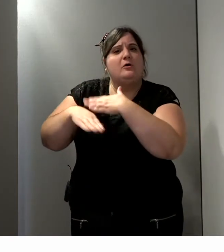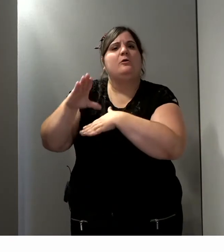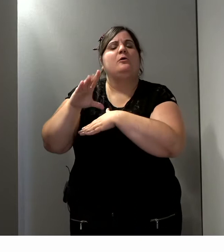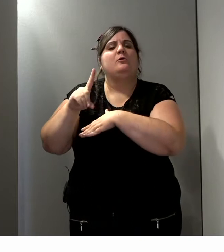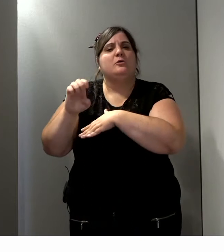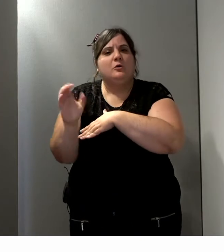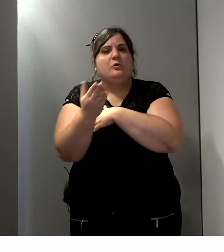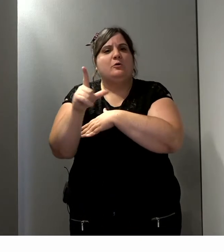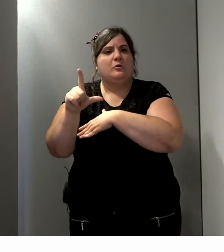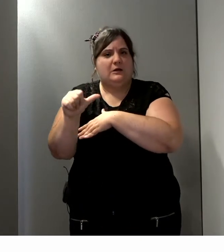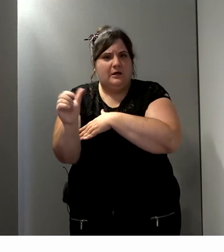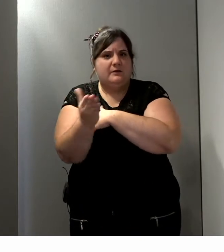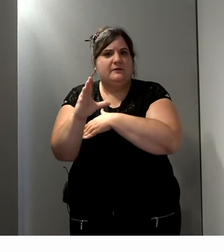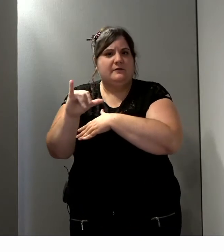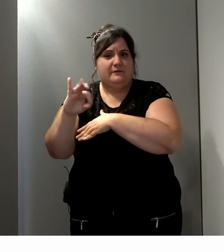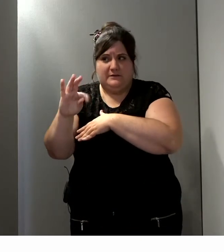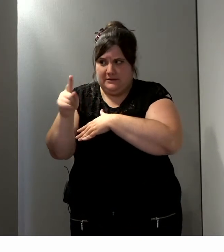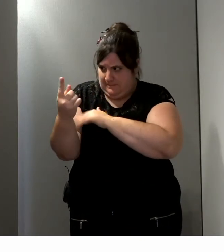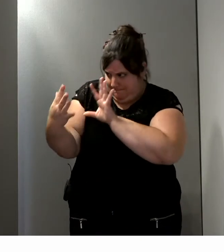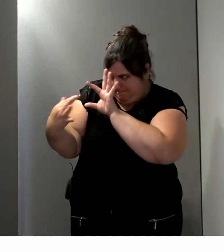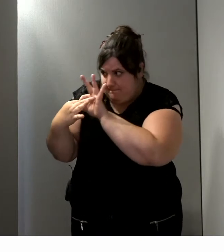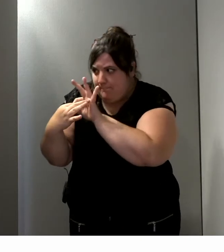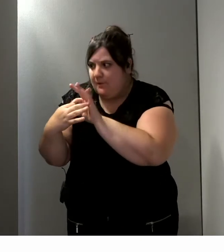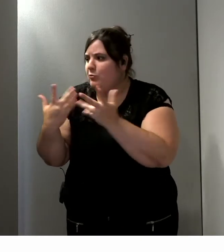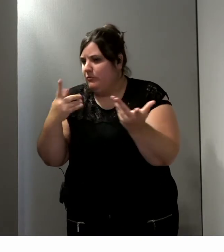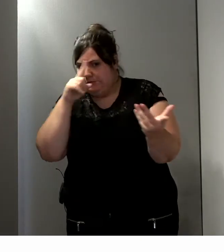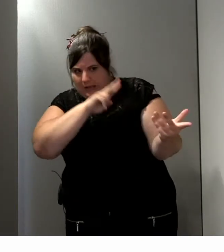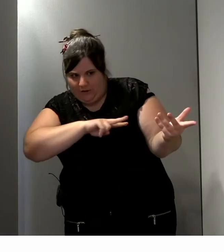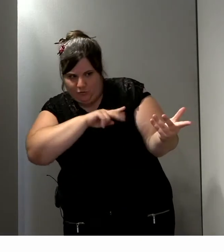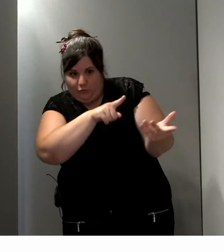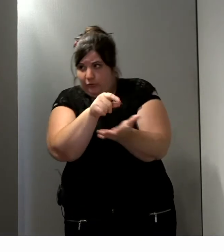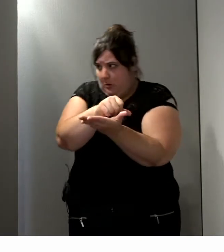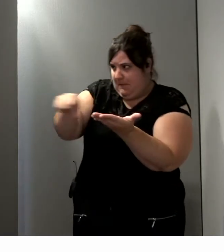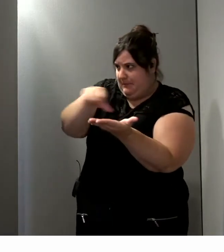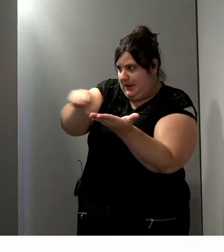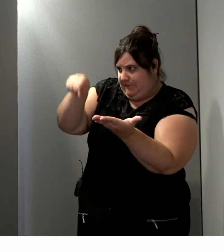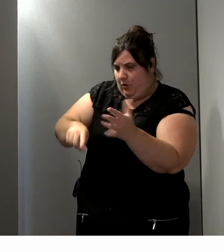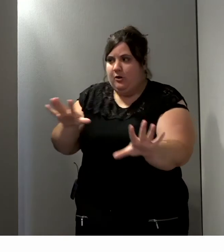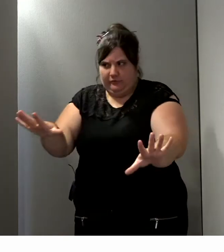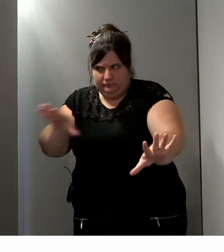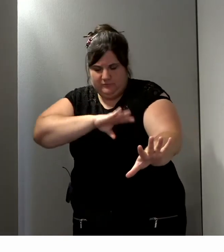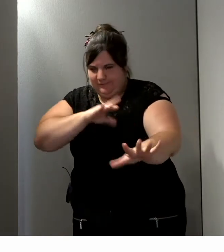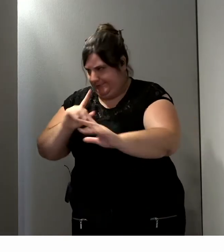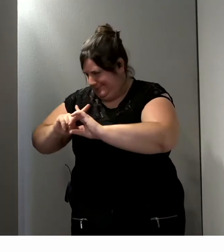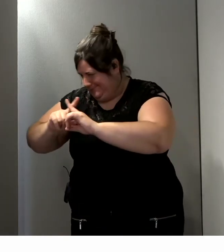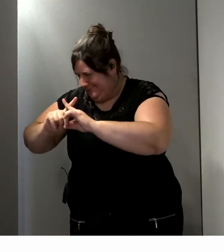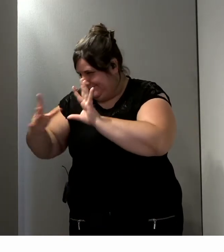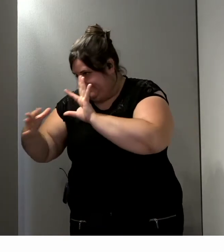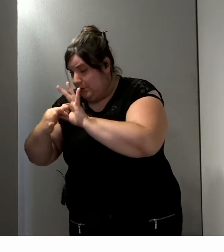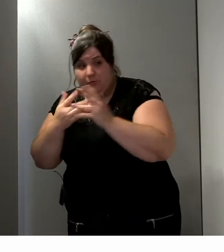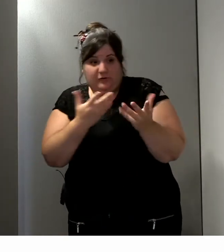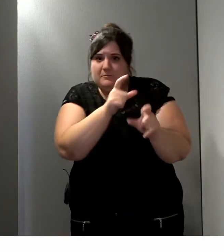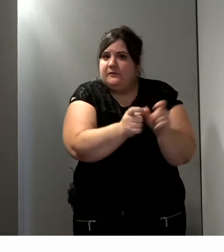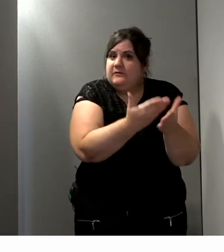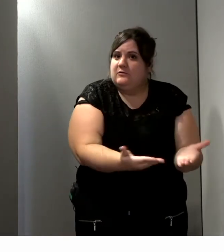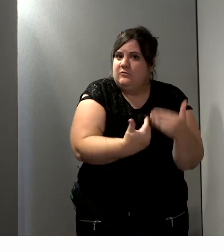financer les assurances qui sont évidemment obligatoires pour exercer, considérant que c'est parfois plus compliqué quand on est en situation de handicap d'avoir